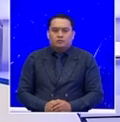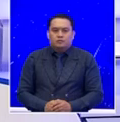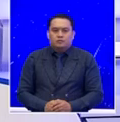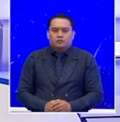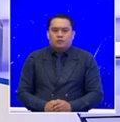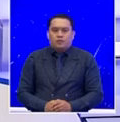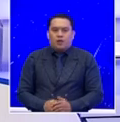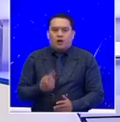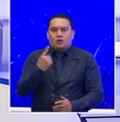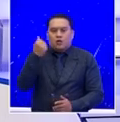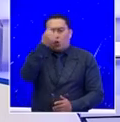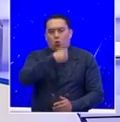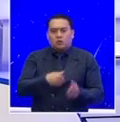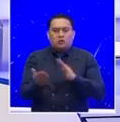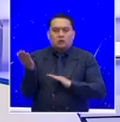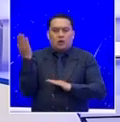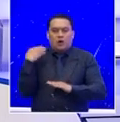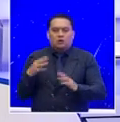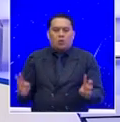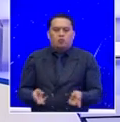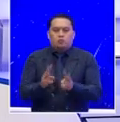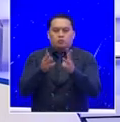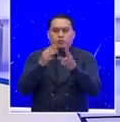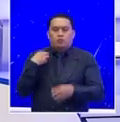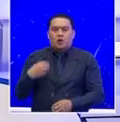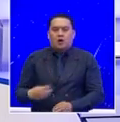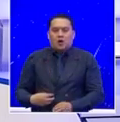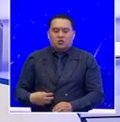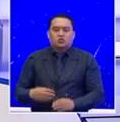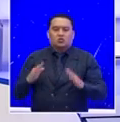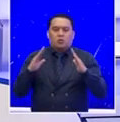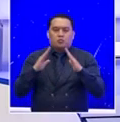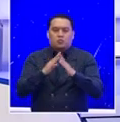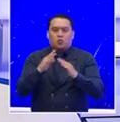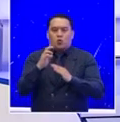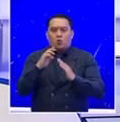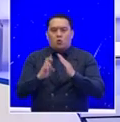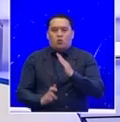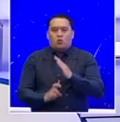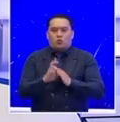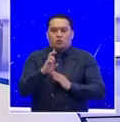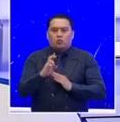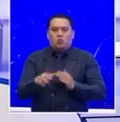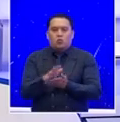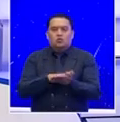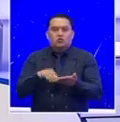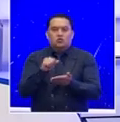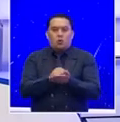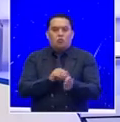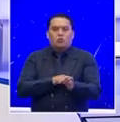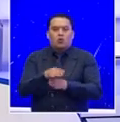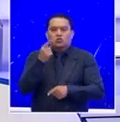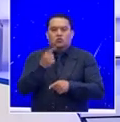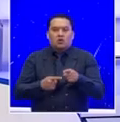Уже ровно год прошел со дня разрушительного пожара в соборе Парижской Богоматери. Огонь полностью уничтожил большую